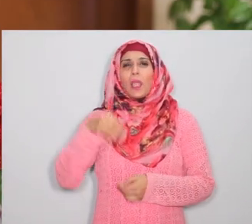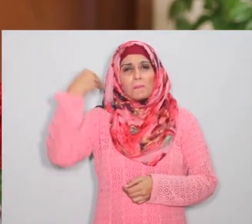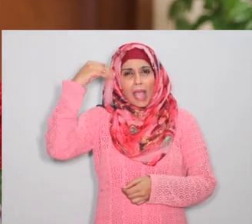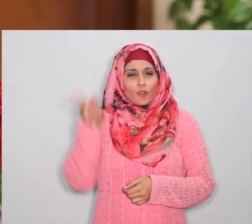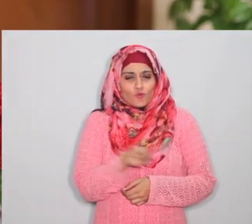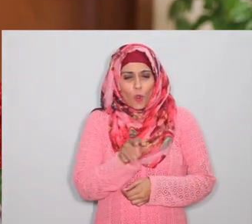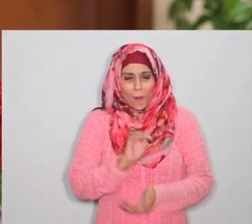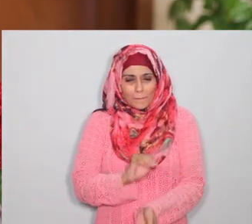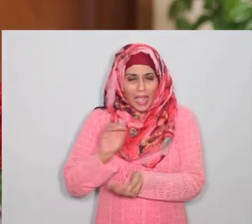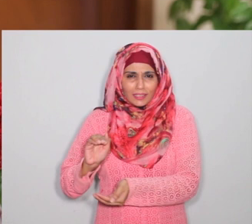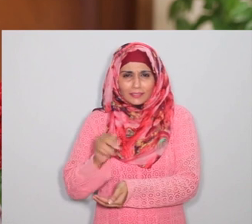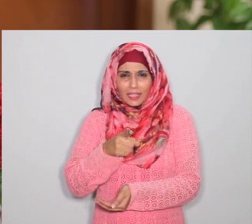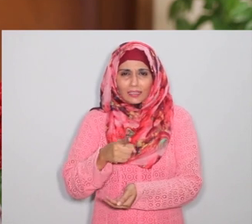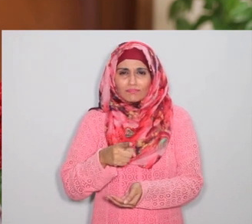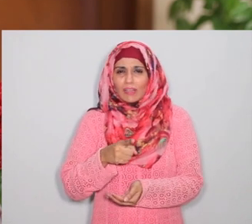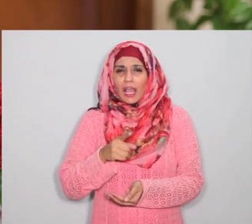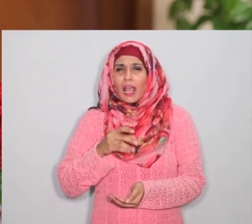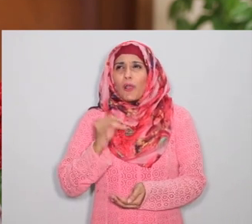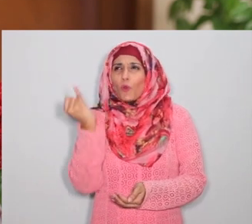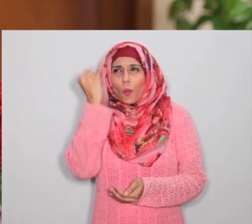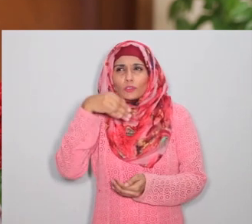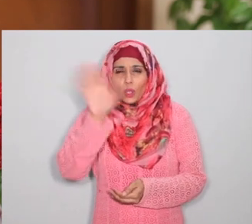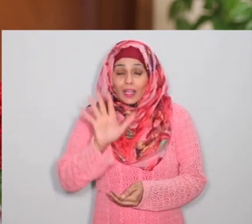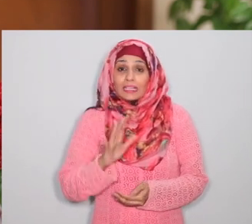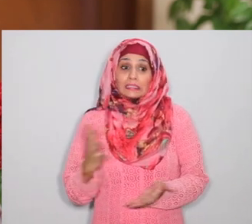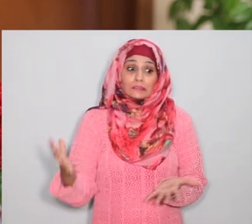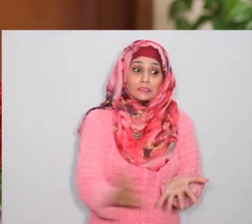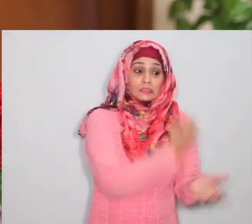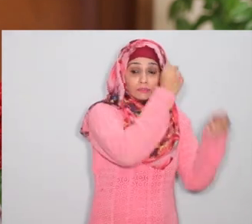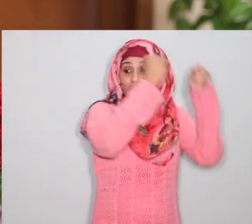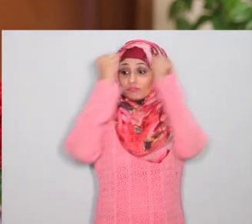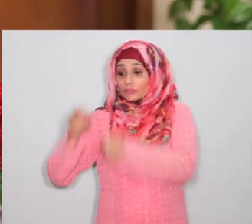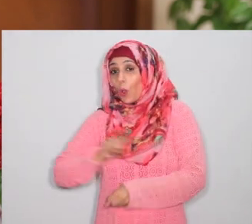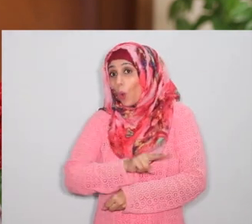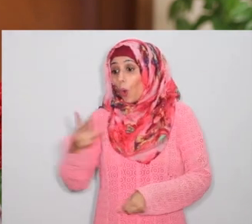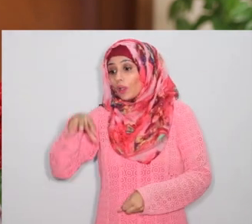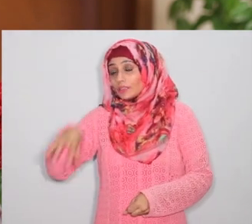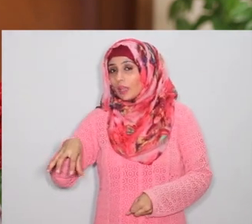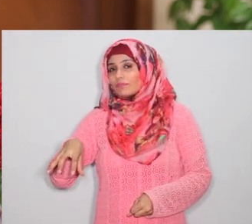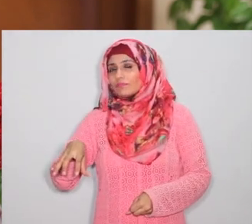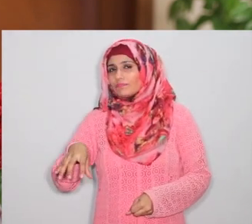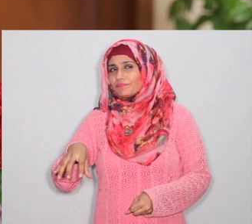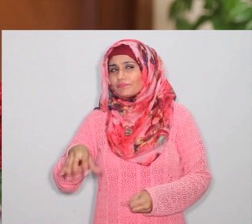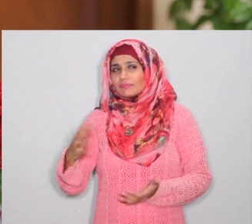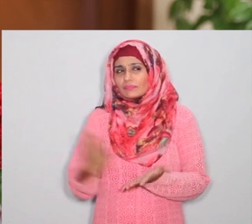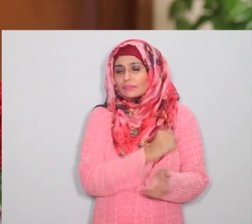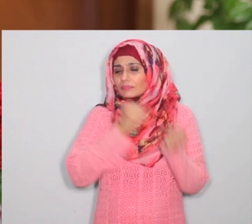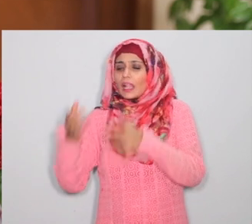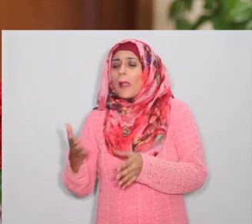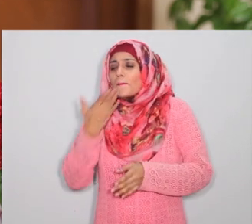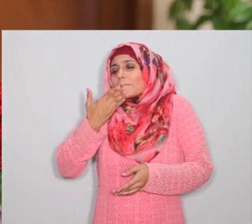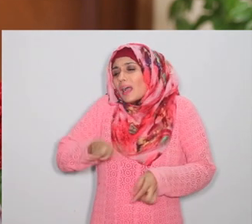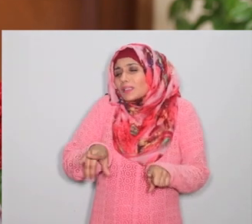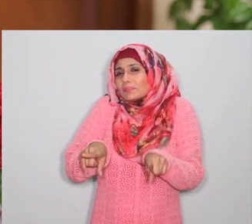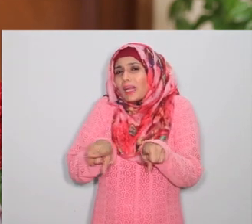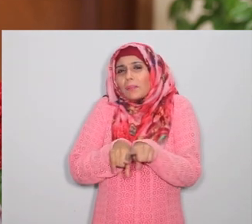भी पिकनिक पर तो नहीं गए लेकिन उनकी मक्का ने करके एक और जगह चले गए नकुल मकानी कैसे बताऊं मैं आपको क्या होती